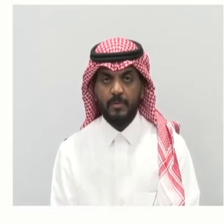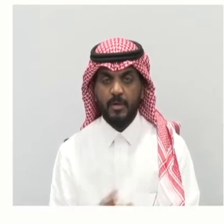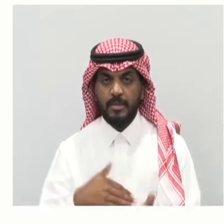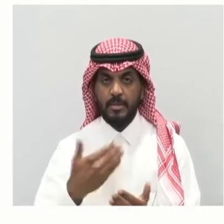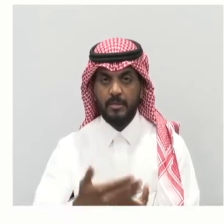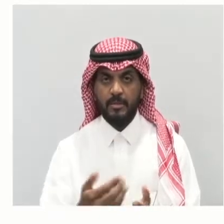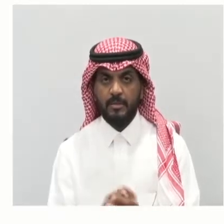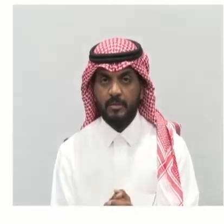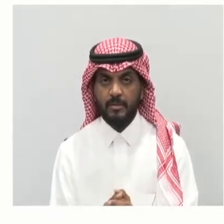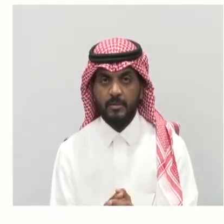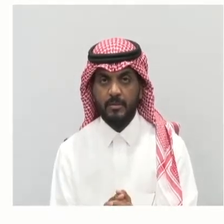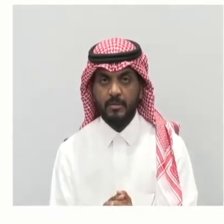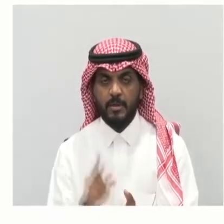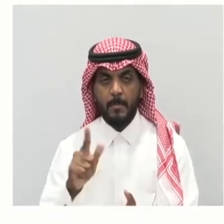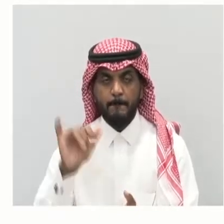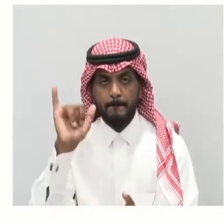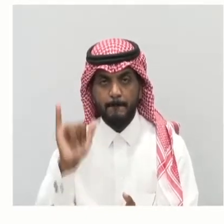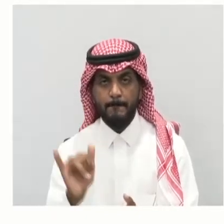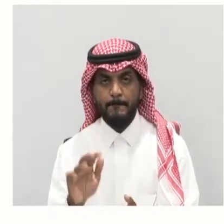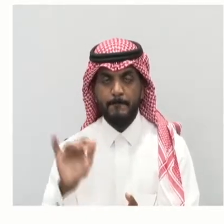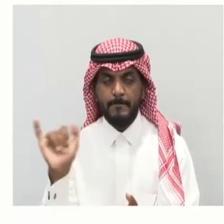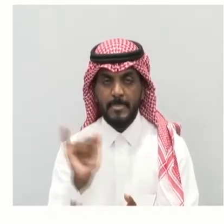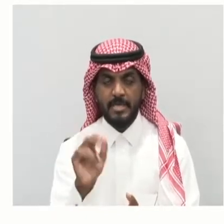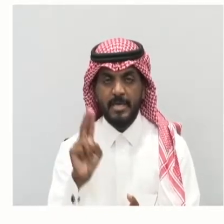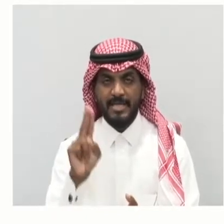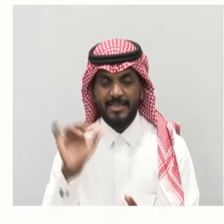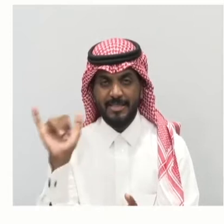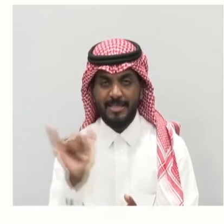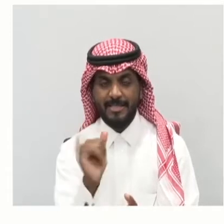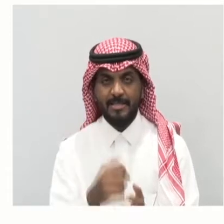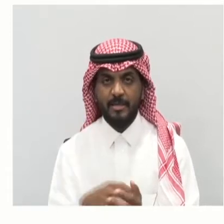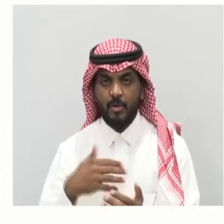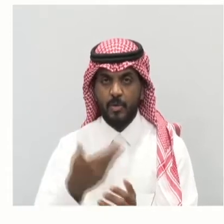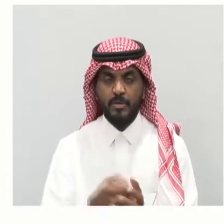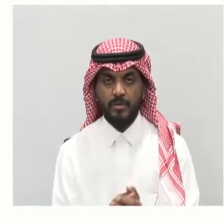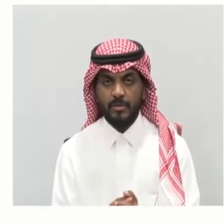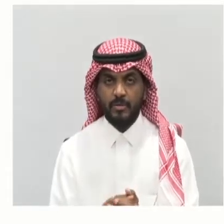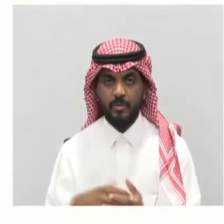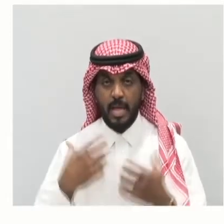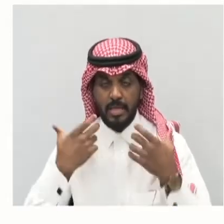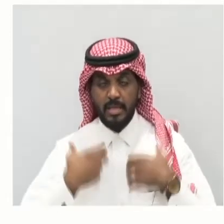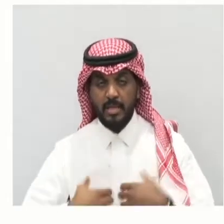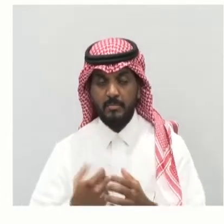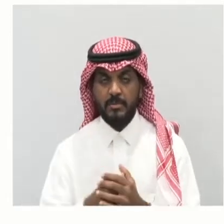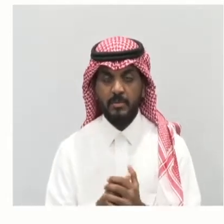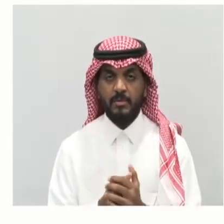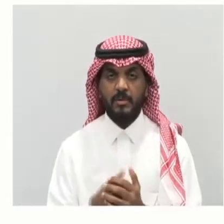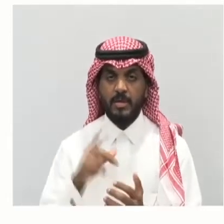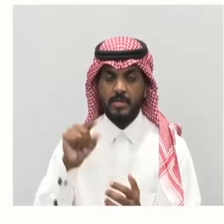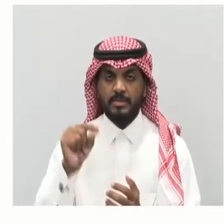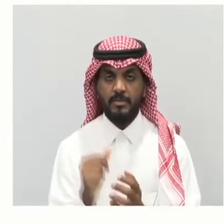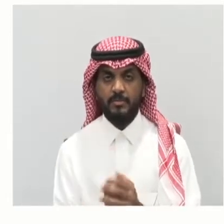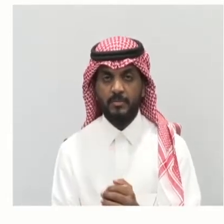أيضا بيئتي هنا، أحسنتم. وهنا التلاميذ،